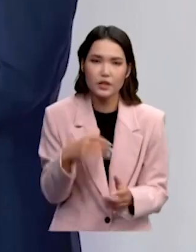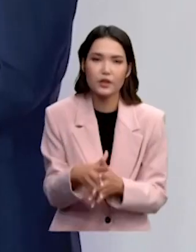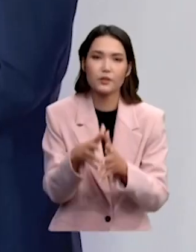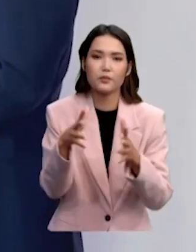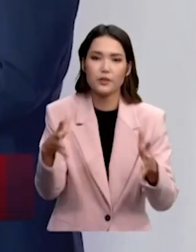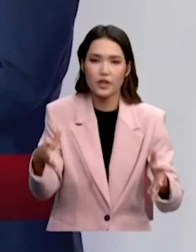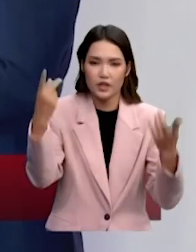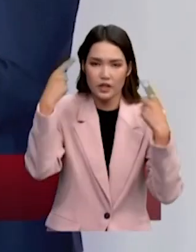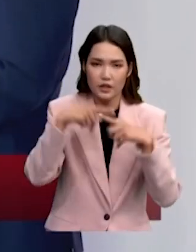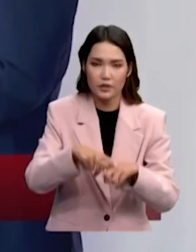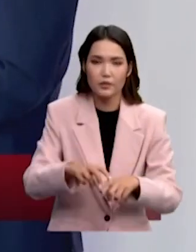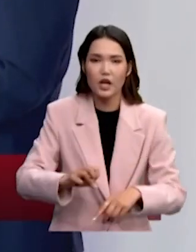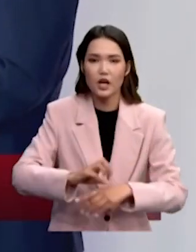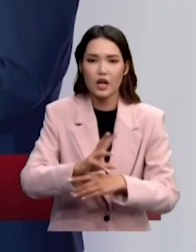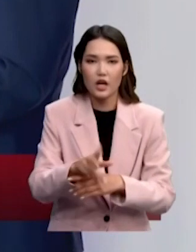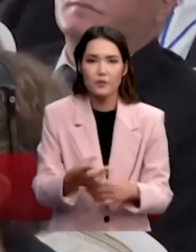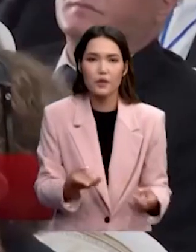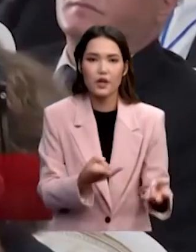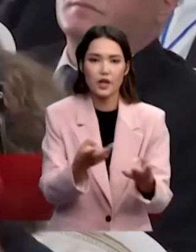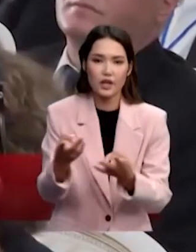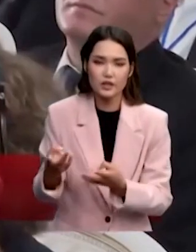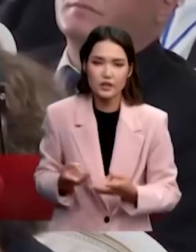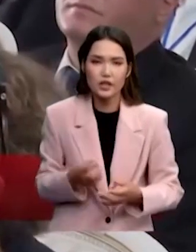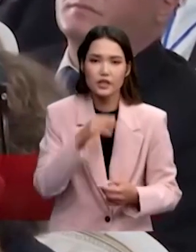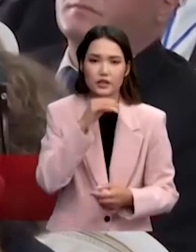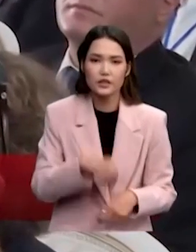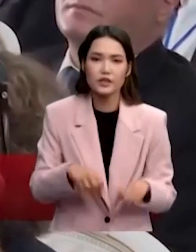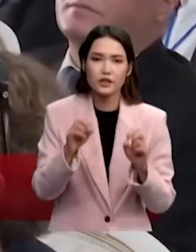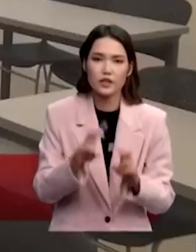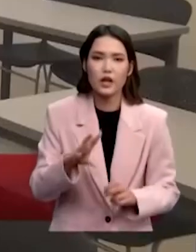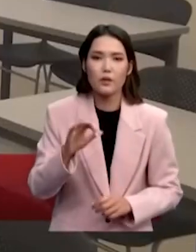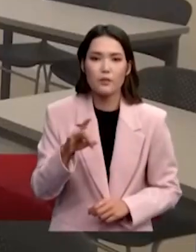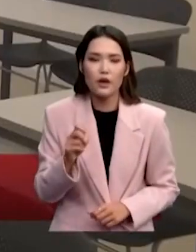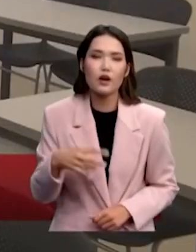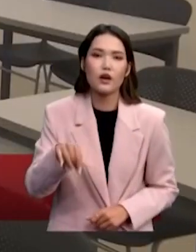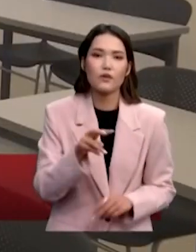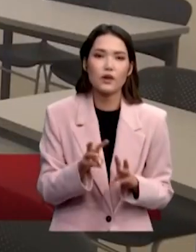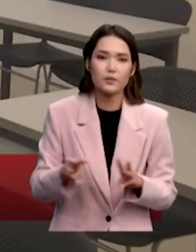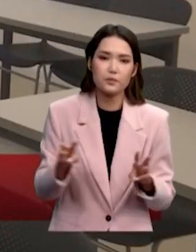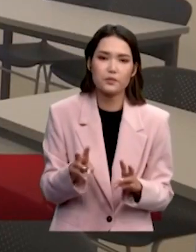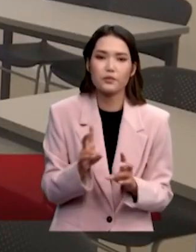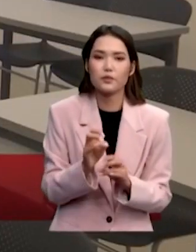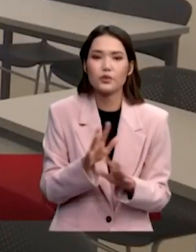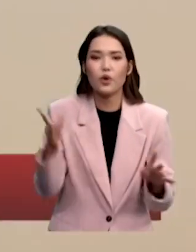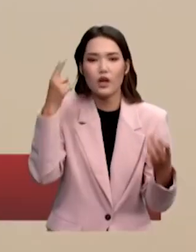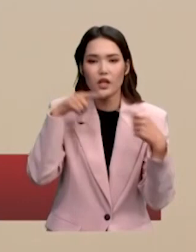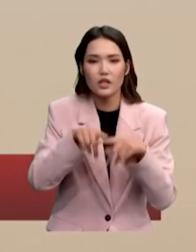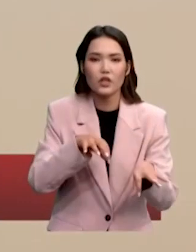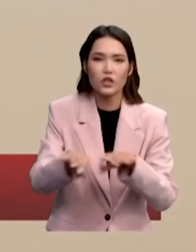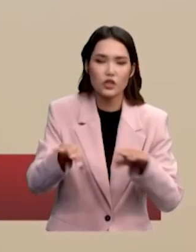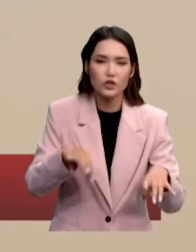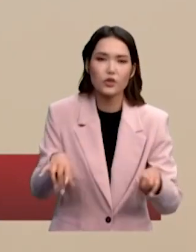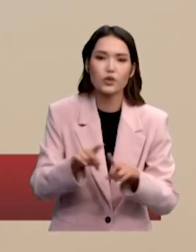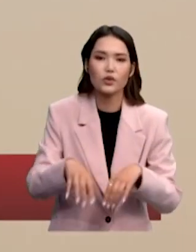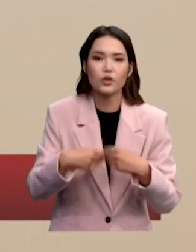Для обеспечения нового кластера необходимыми специалистами в Мангистау строит Казахско-немецкий институт устойчивой инженерии. В ходе визита